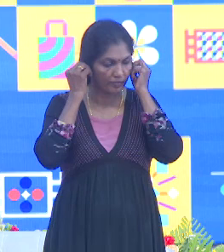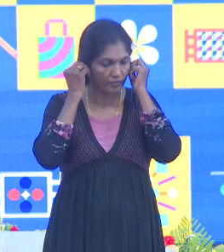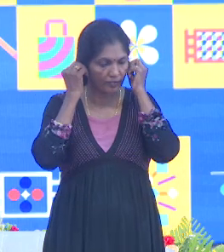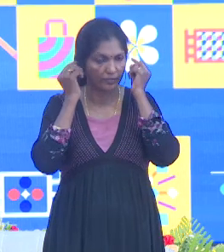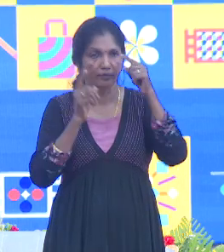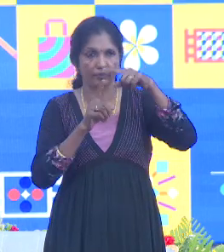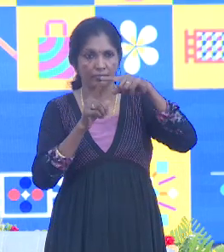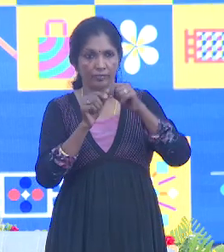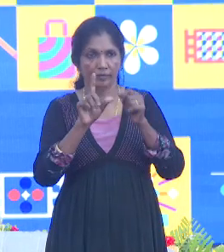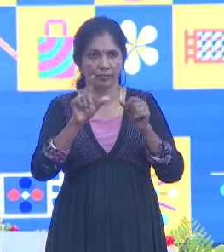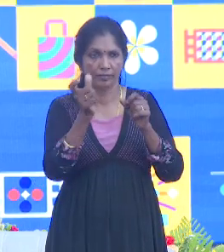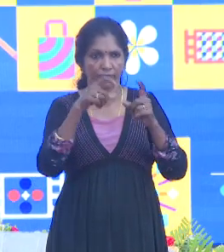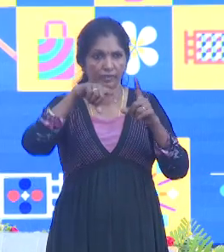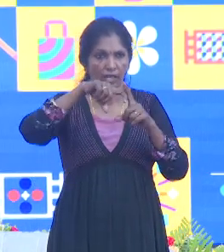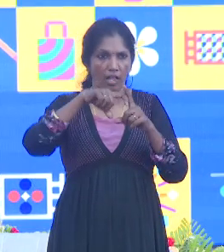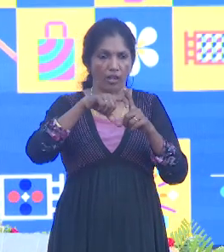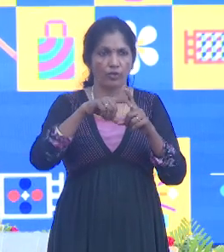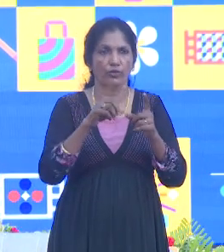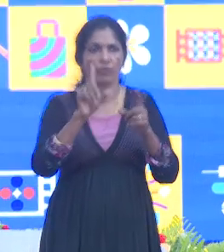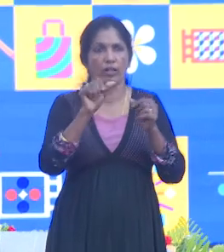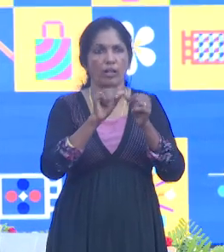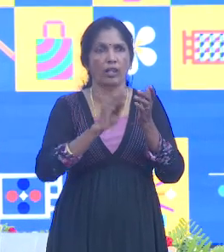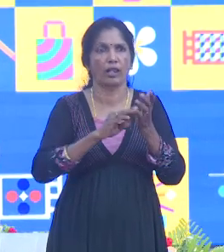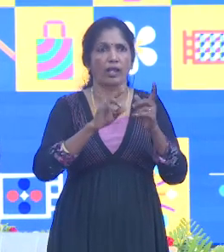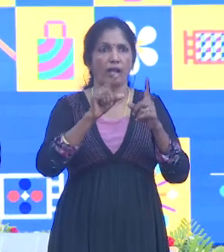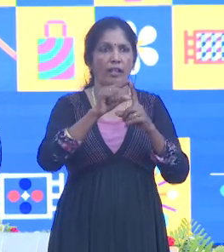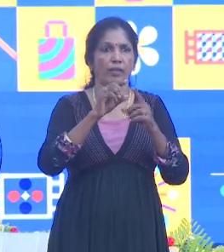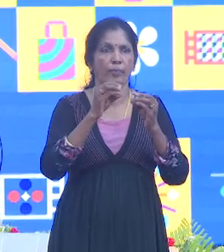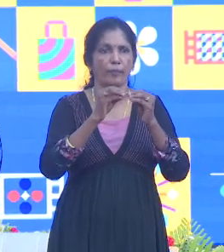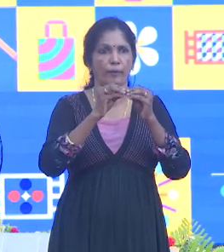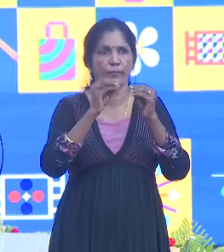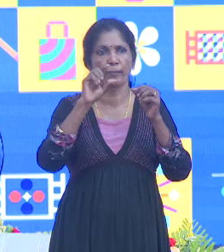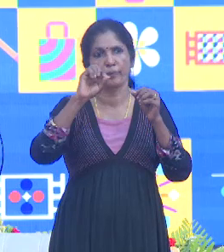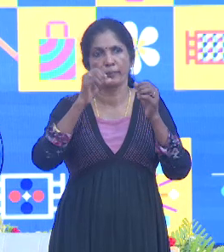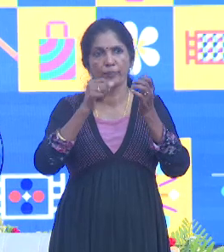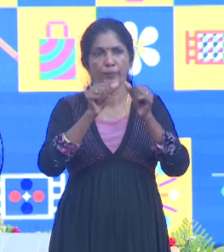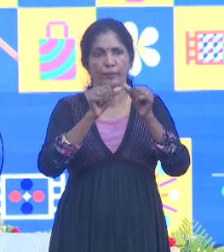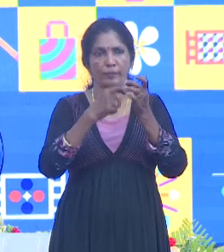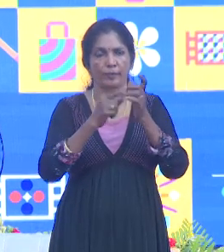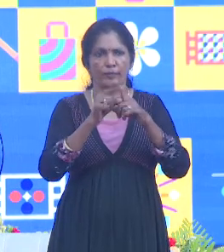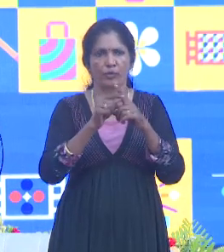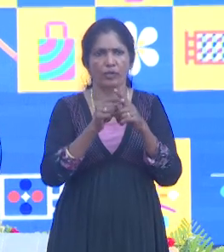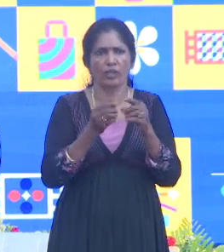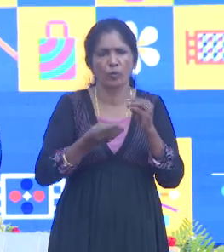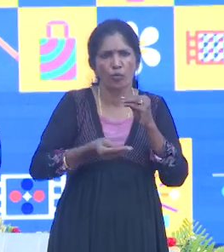താലൂക്ക് ലാൻഡ് ബോർഡുകൾ ഭൂമി വിതരണം ചെയ്യുമ്പോൾ സ്വാഭാവികമായിട്ടും ഒരുപാട് കേസുകളുണ്ടായി.